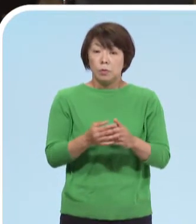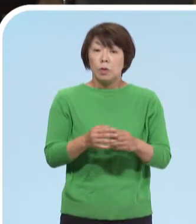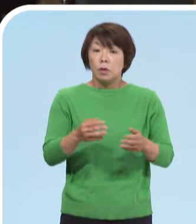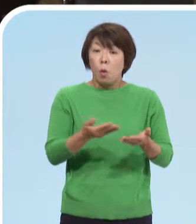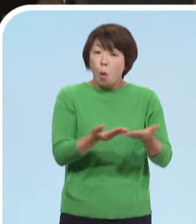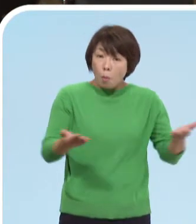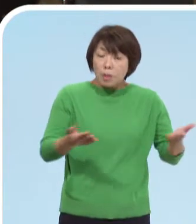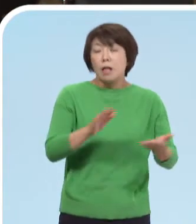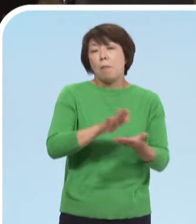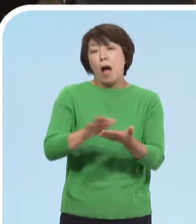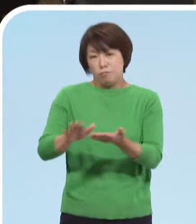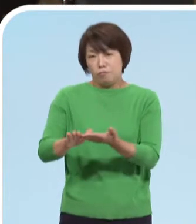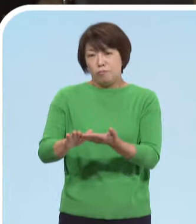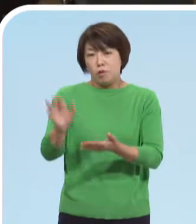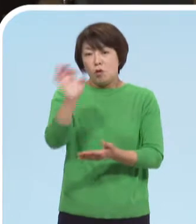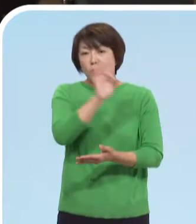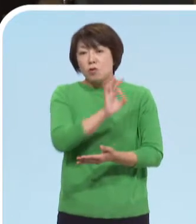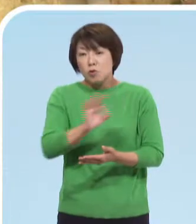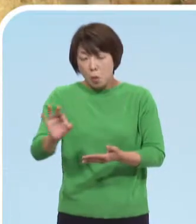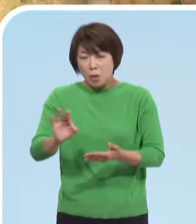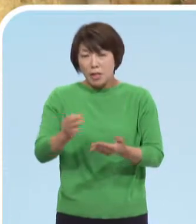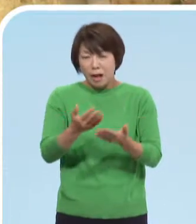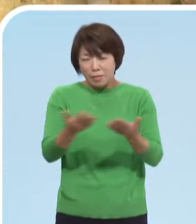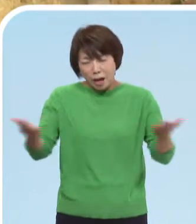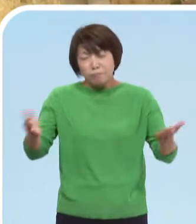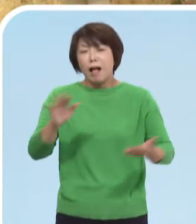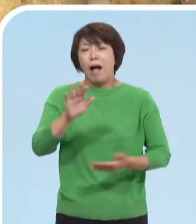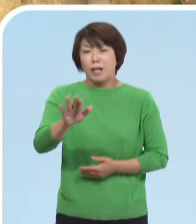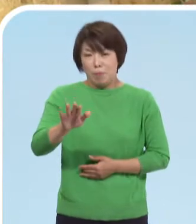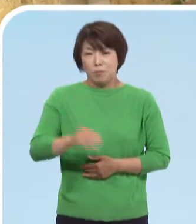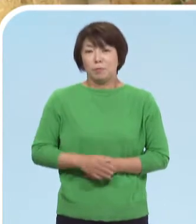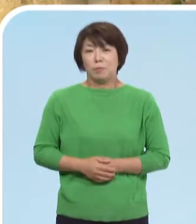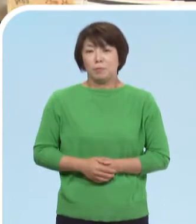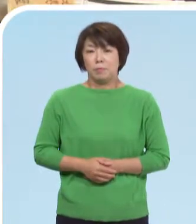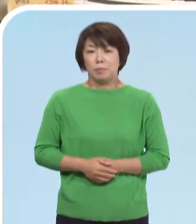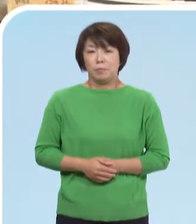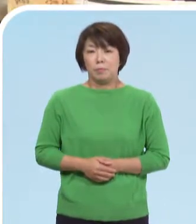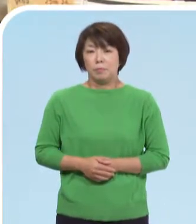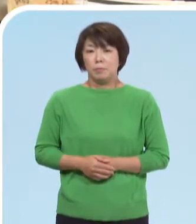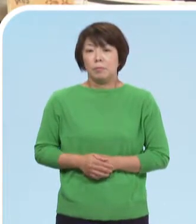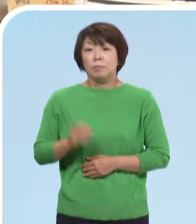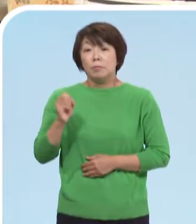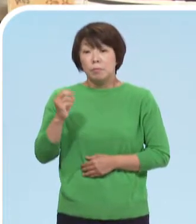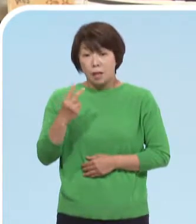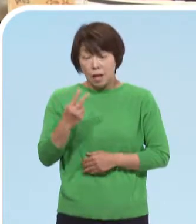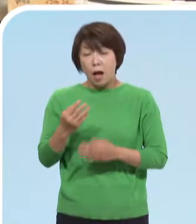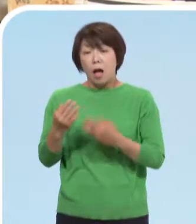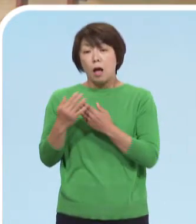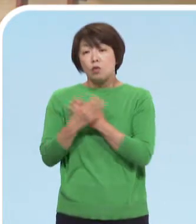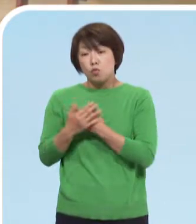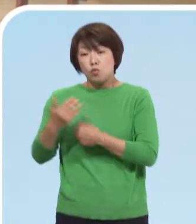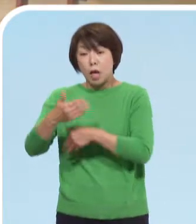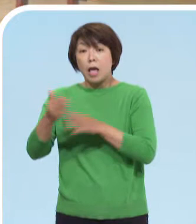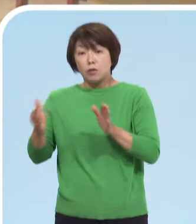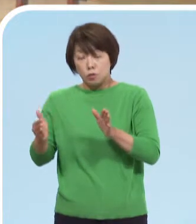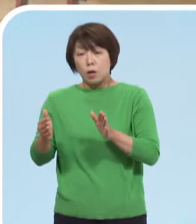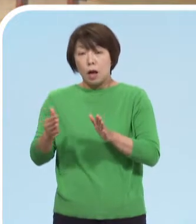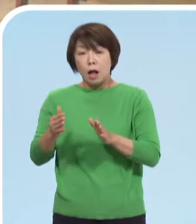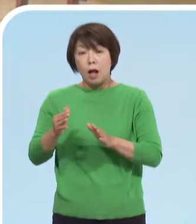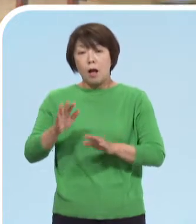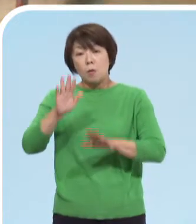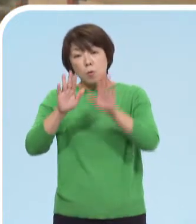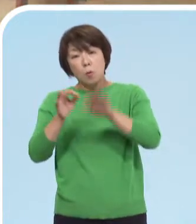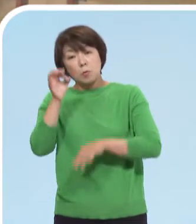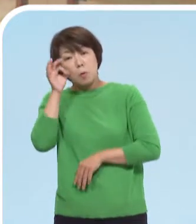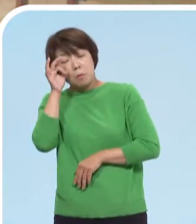パーク内にはショップもあってスケートボード用品が豊富に並んでいます。また休憩室からは